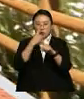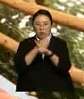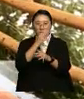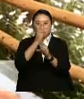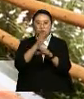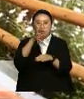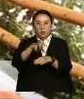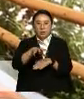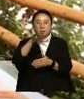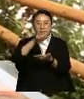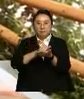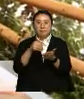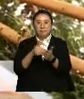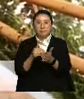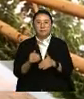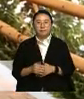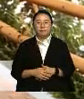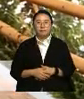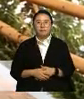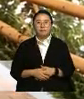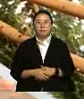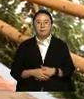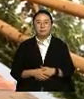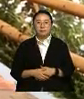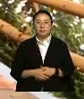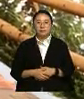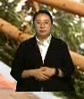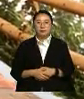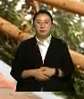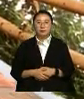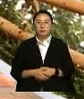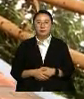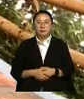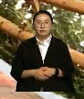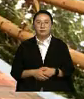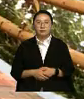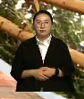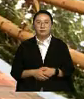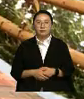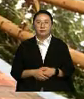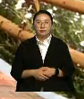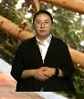거점으로 자리 잡아가고 있습니다. 딜라이브 서울경제케이블TV 김정필입니다.